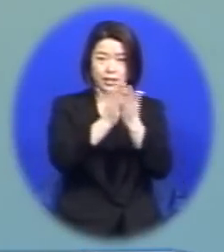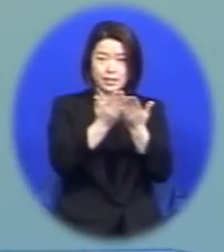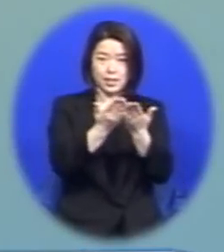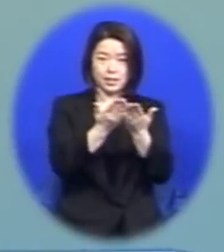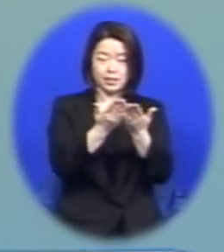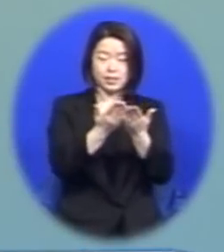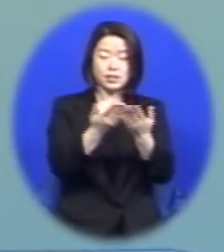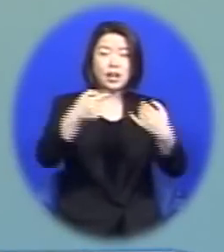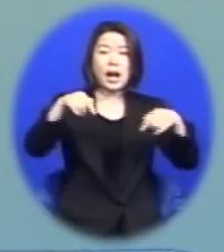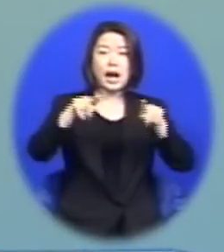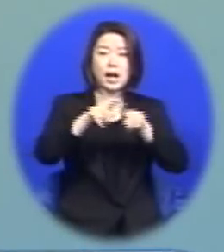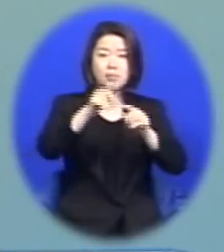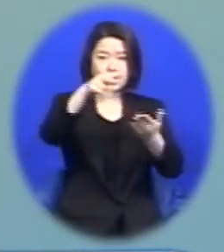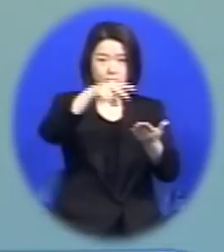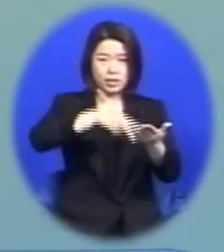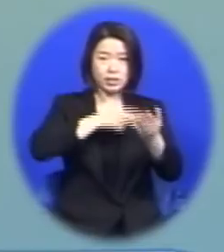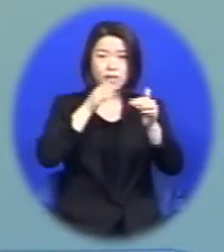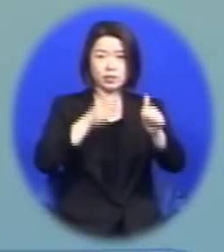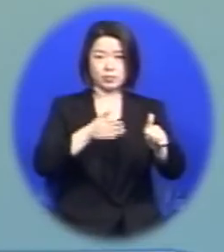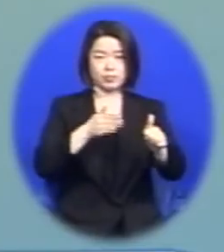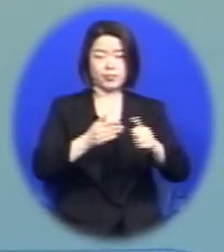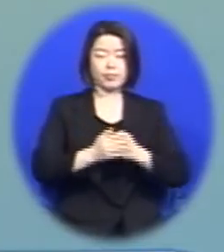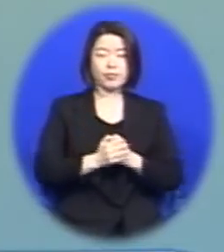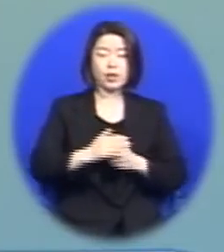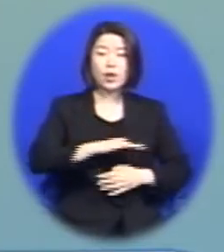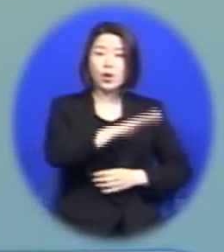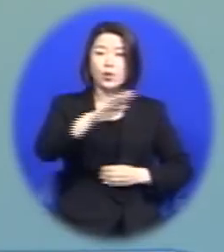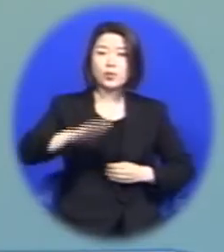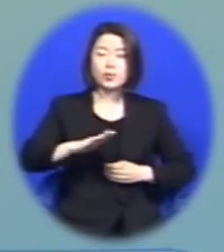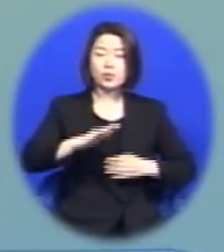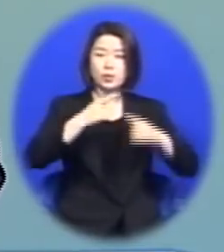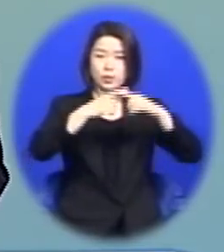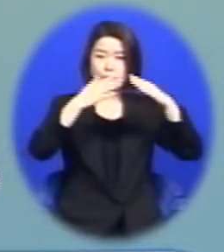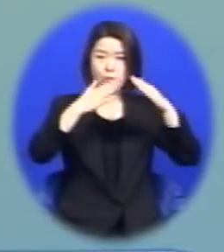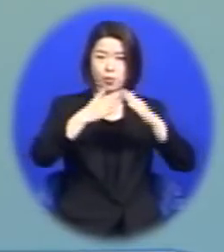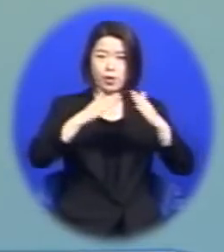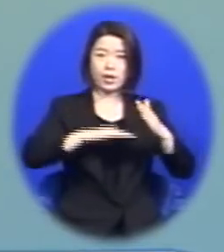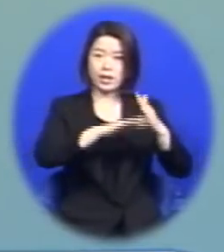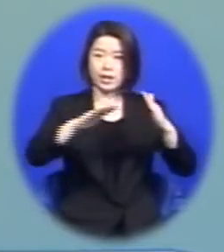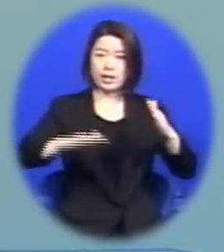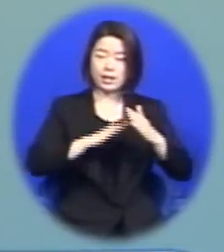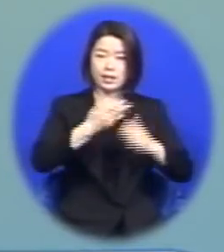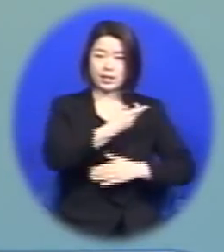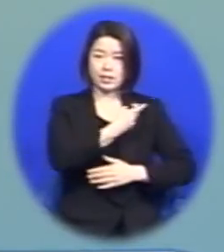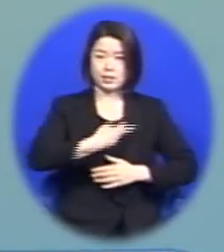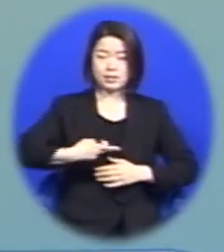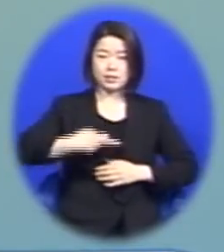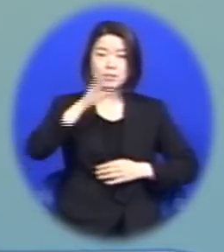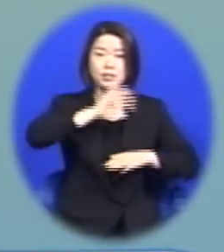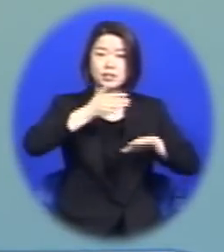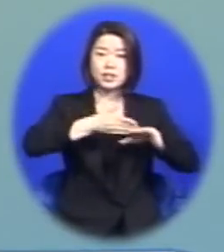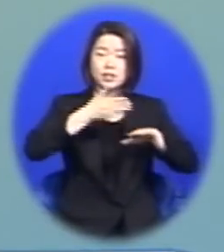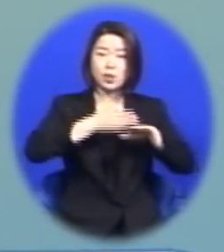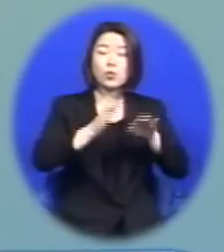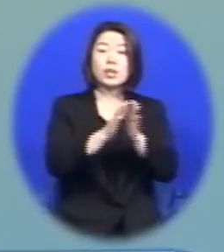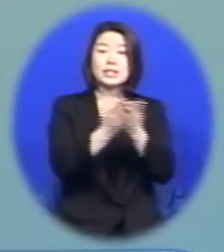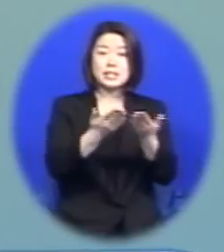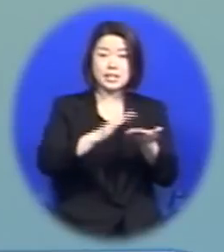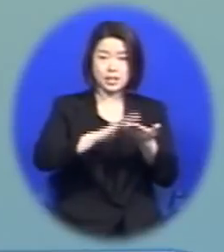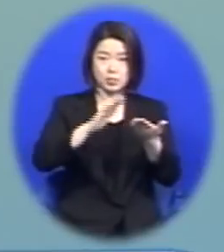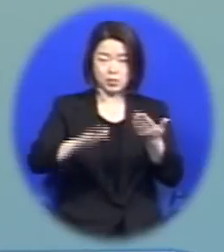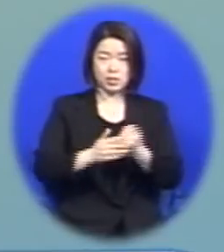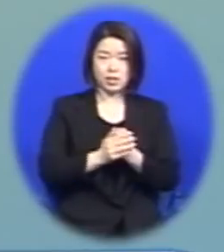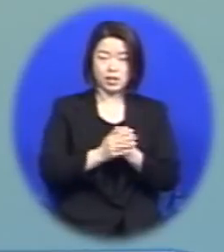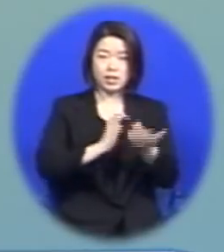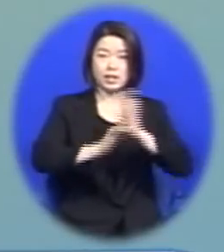함께 읽어주시면 좋겠습니다 저희 교회 의 가정 제자 올린 교재입니다 예수로 사는